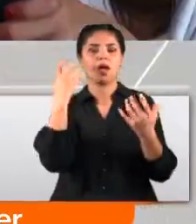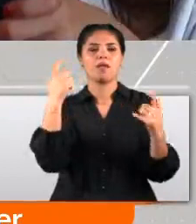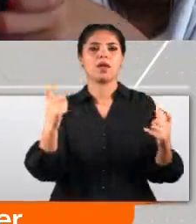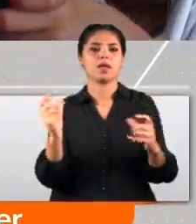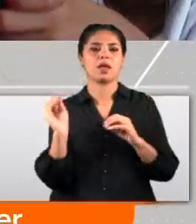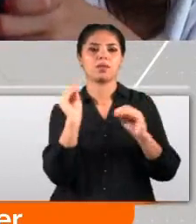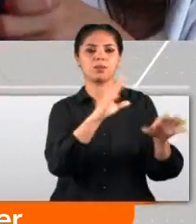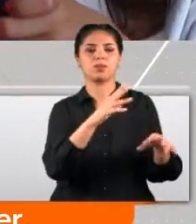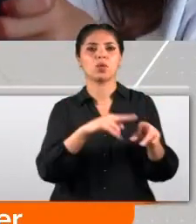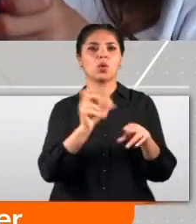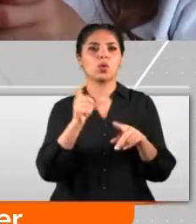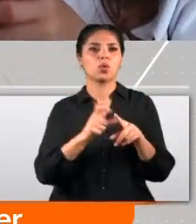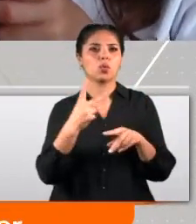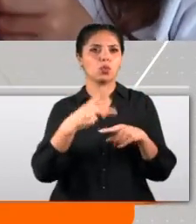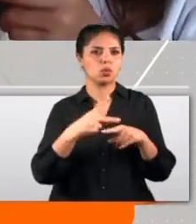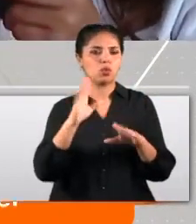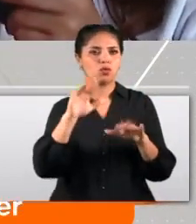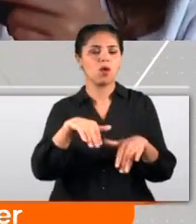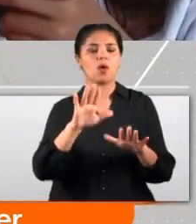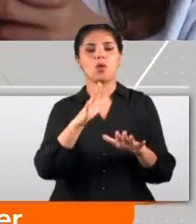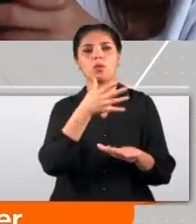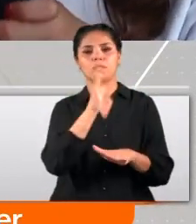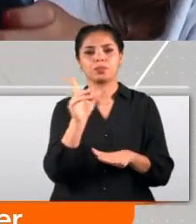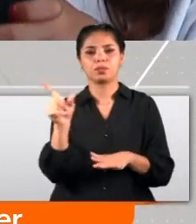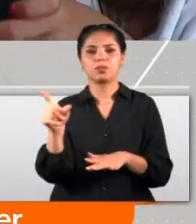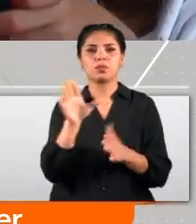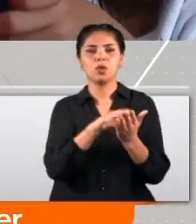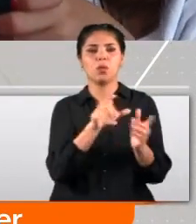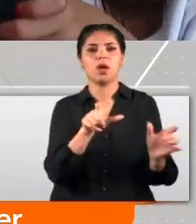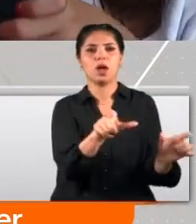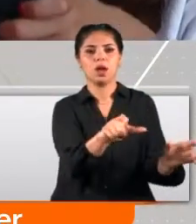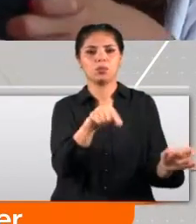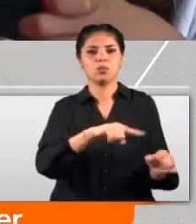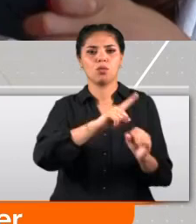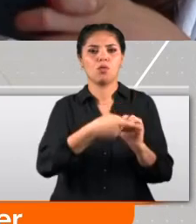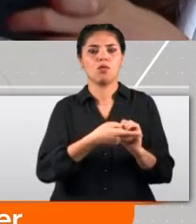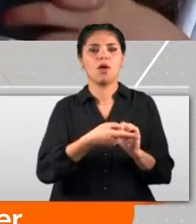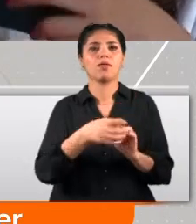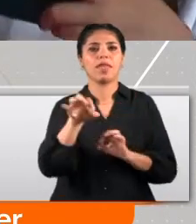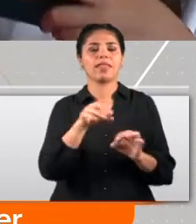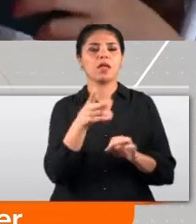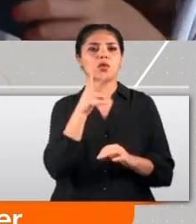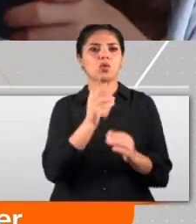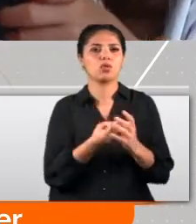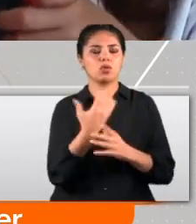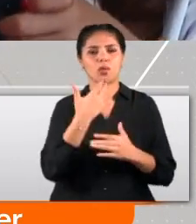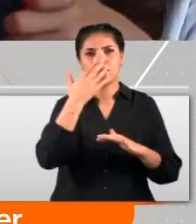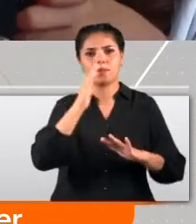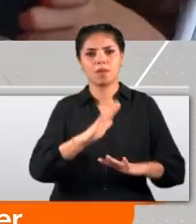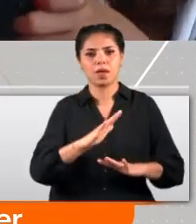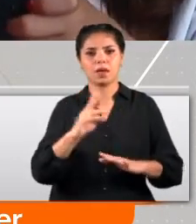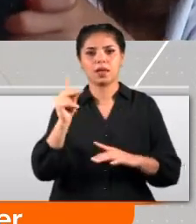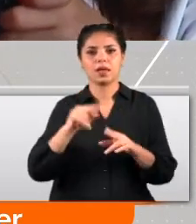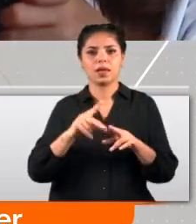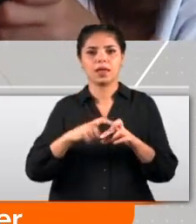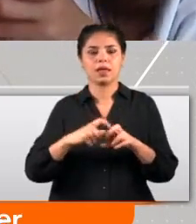etti. Kuduz mu değil mi bilmiyoruz. Şu anda zaten karantinada köpek. Bu hafta sonuçları çıkacak. Biz de onu bekliyoruz ama İkra